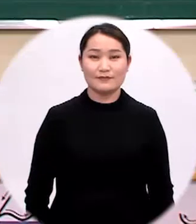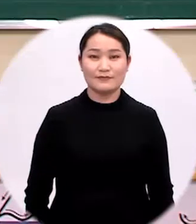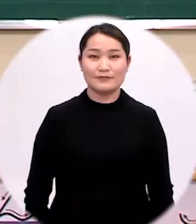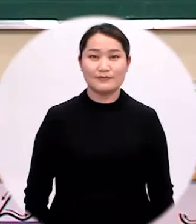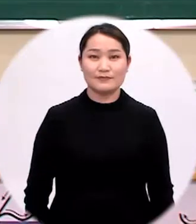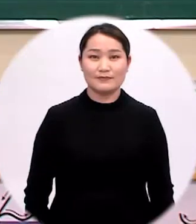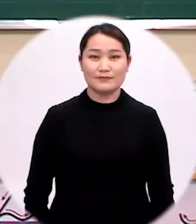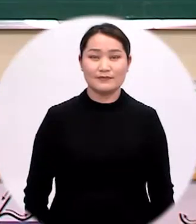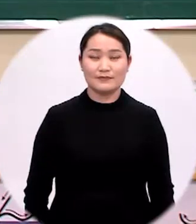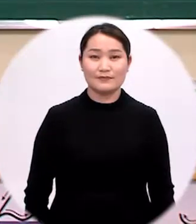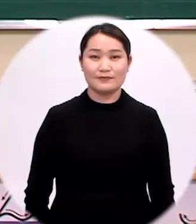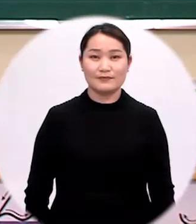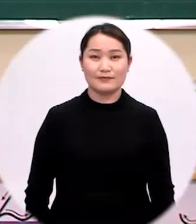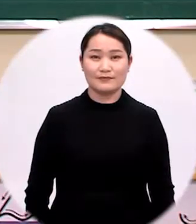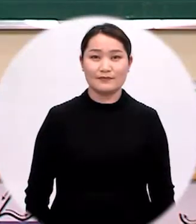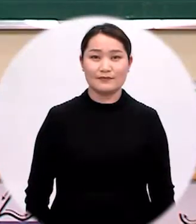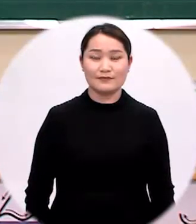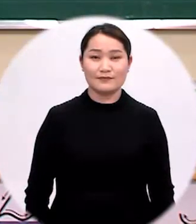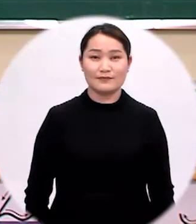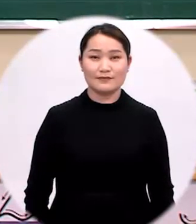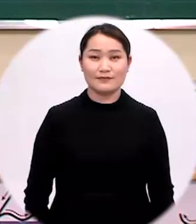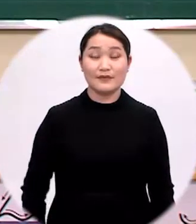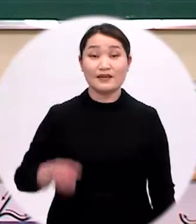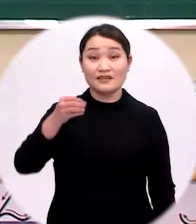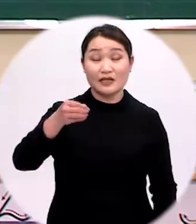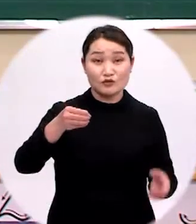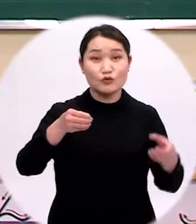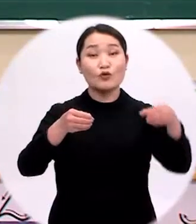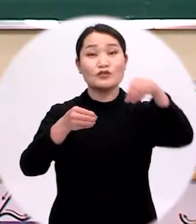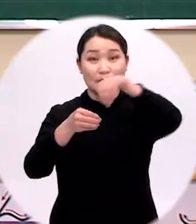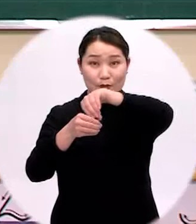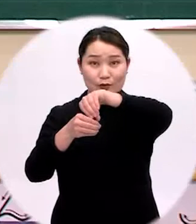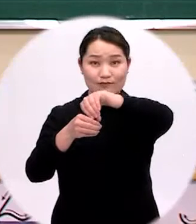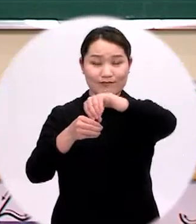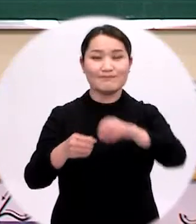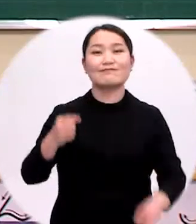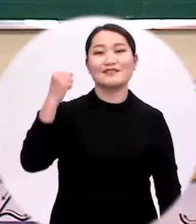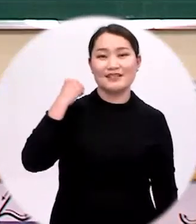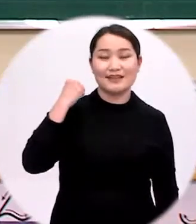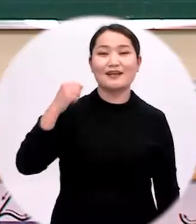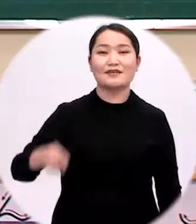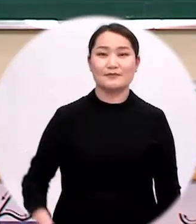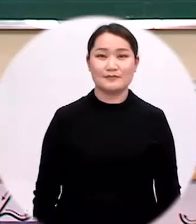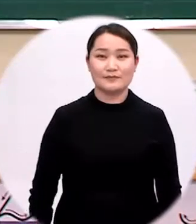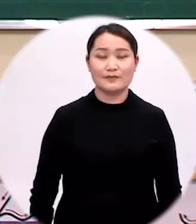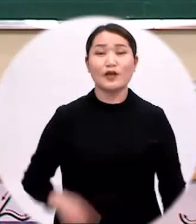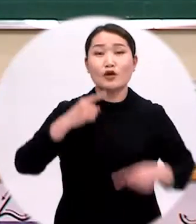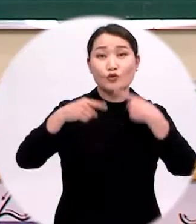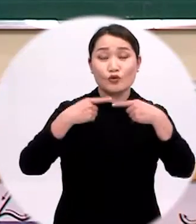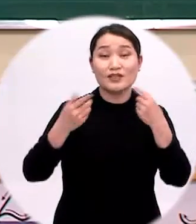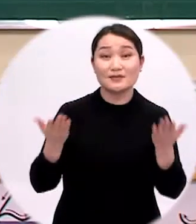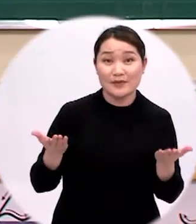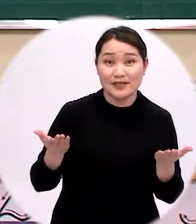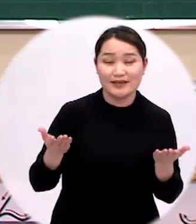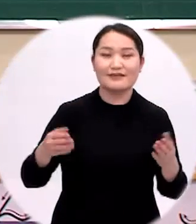За, ингээд багш нь асгалгүйгээр нэг савнаас нөгөө сав руу юулж чадлаа. Тэгэхээр юуны тухай ярилцсан бэ сая бид?